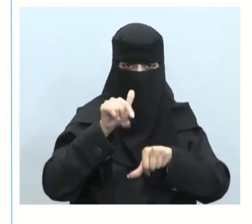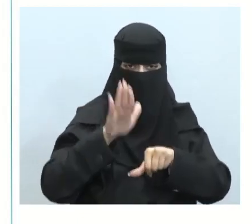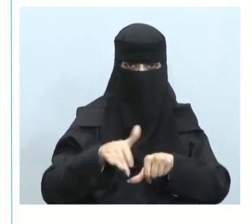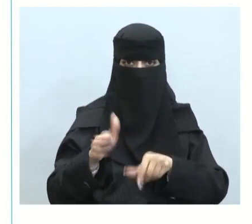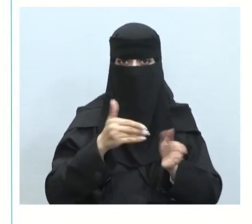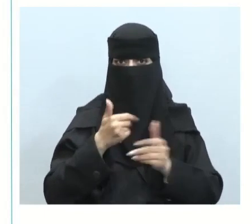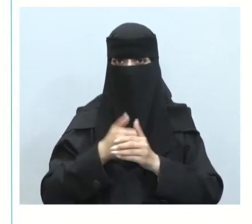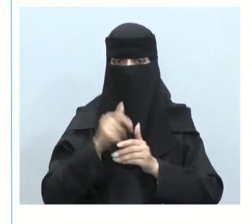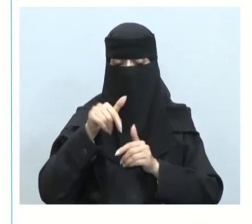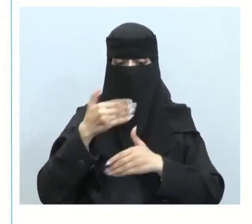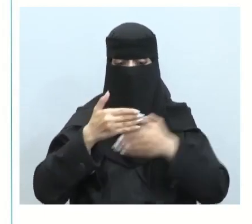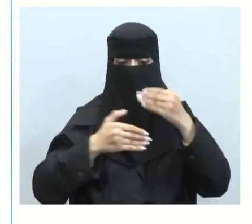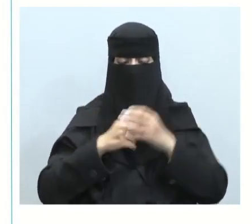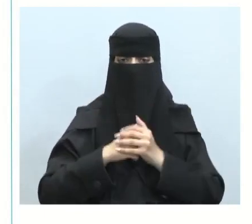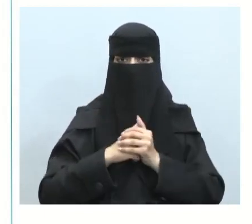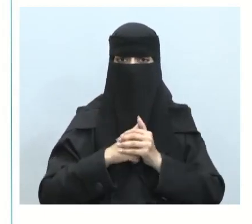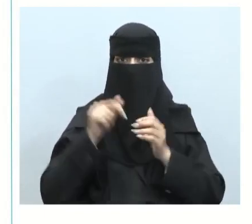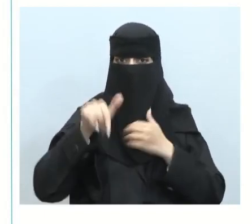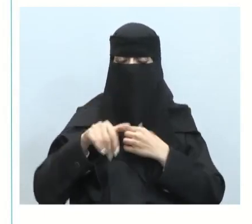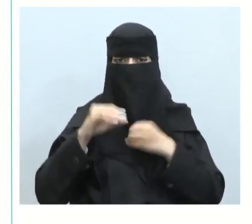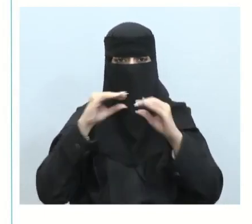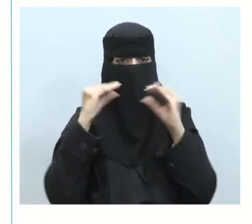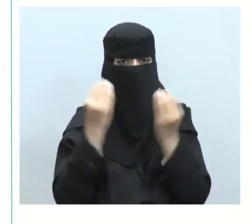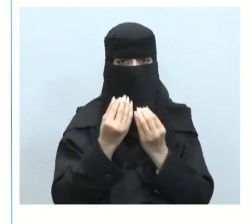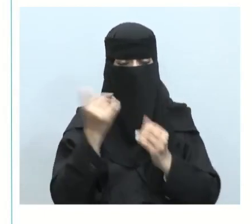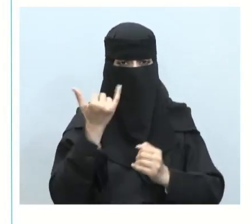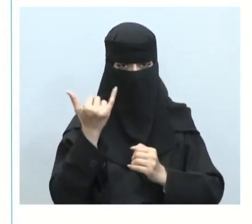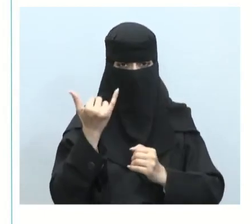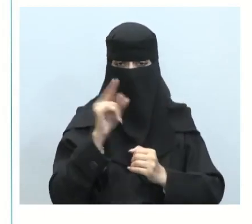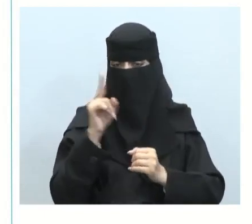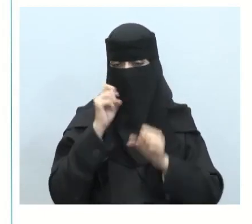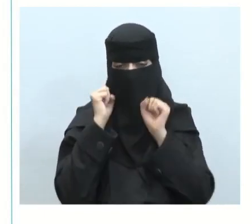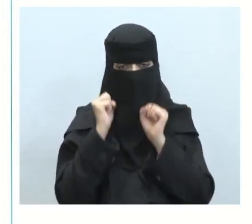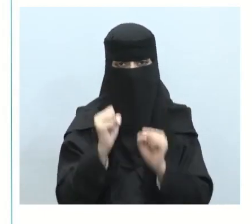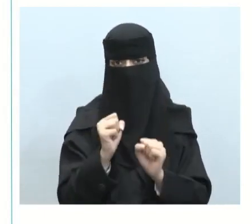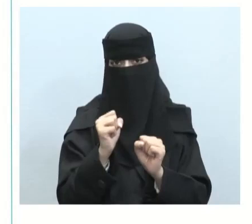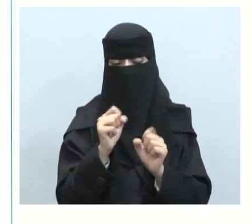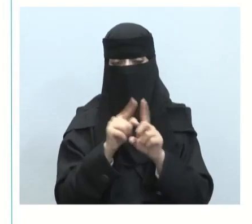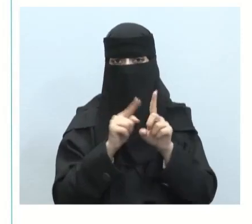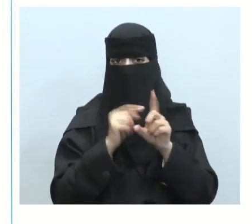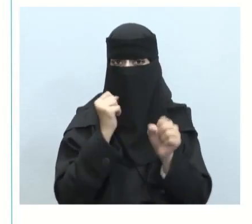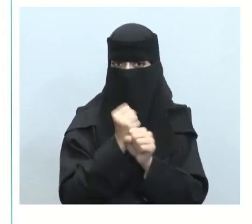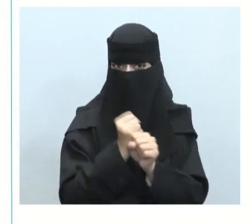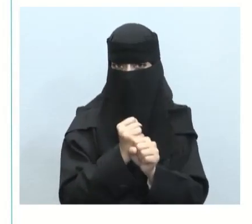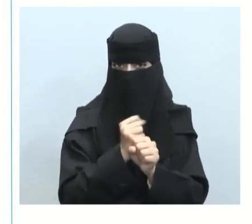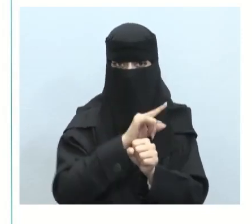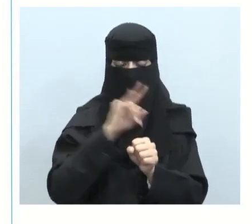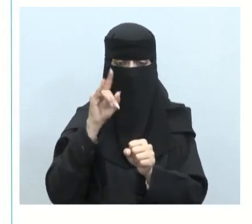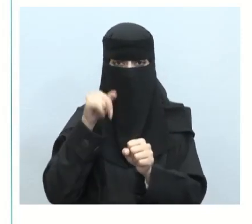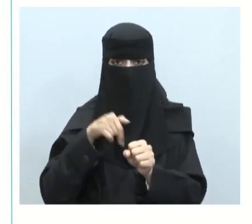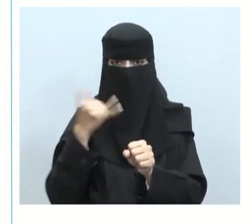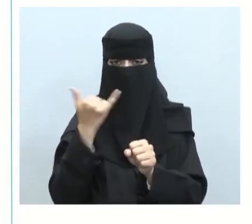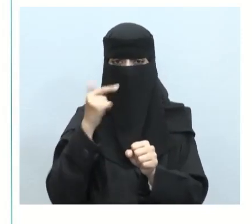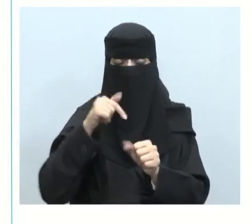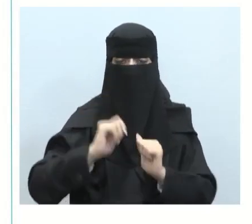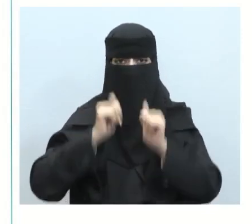تم انشاؤها الاداره ليست سهله بمعنى هي عمل ليس من السهل